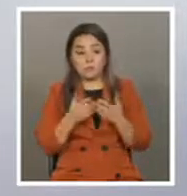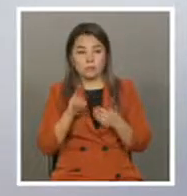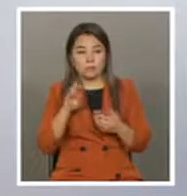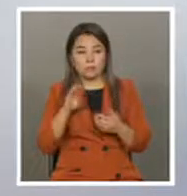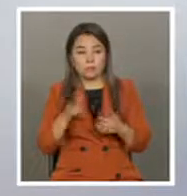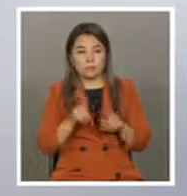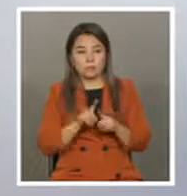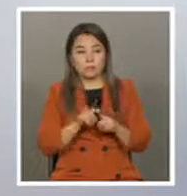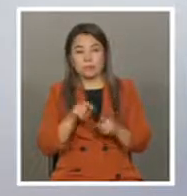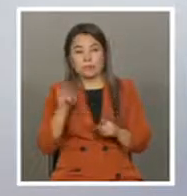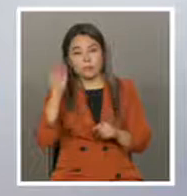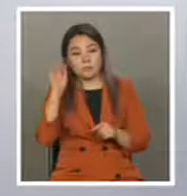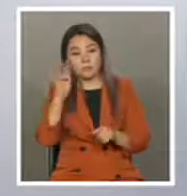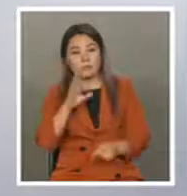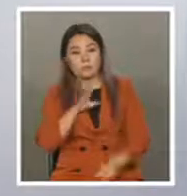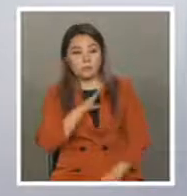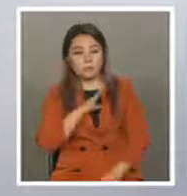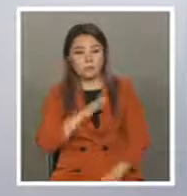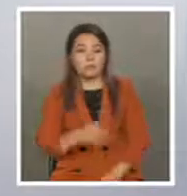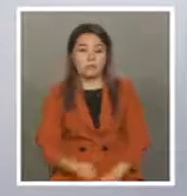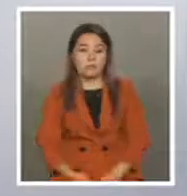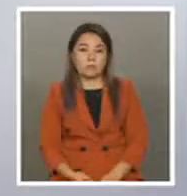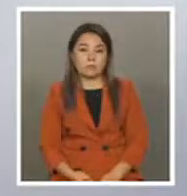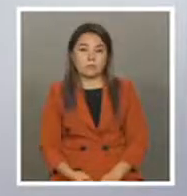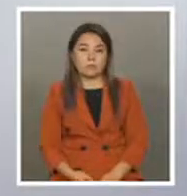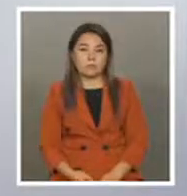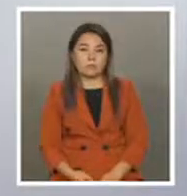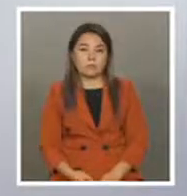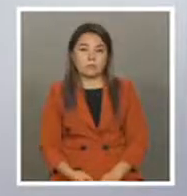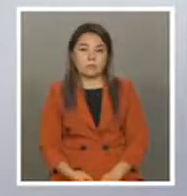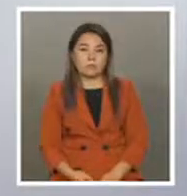есептер шығаруды үйрендіңіздер. Баршаңызға пайдалы білім тілеймін. Келесі кезде